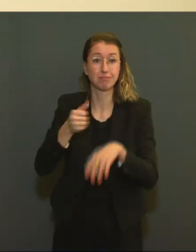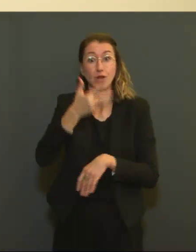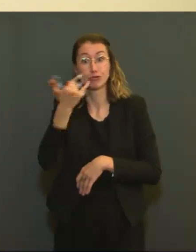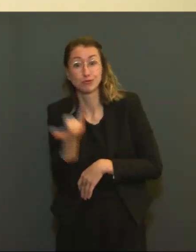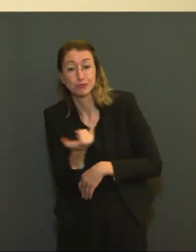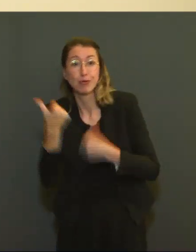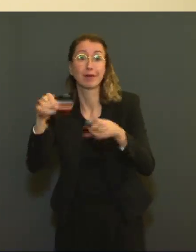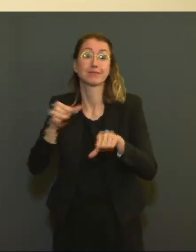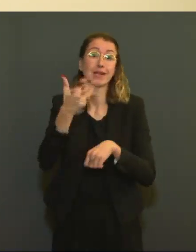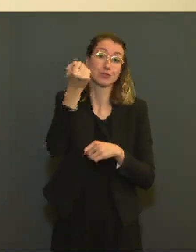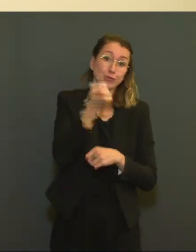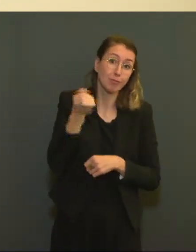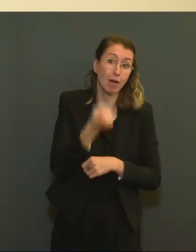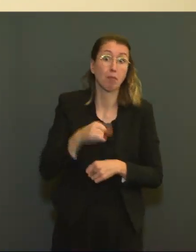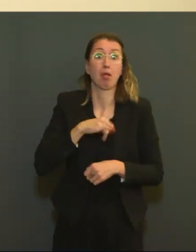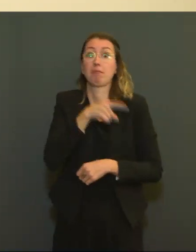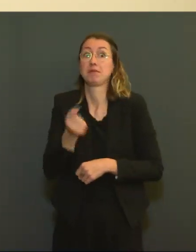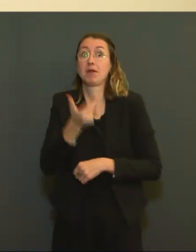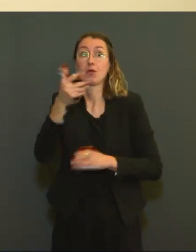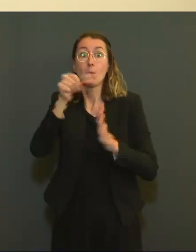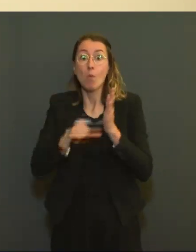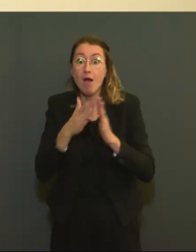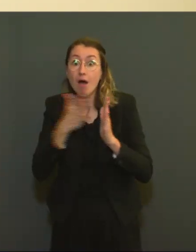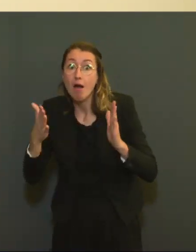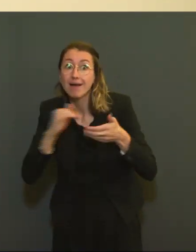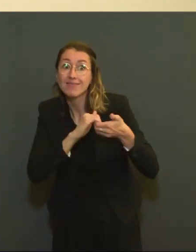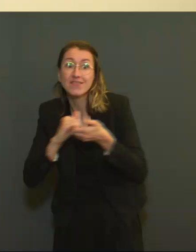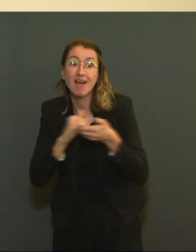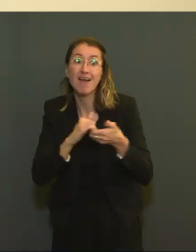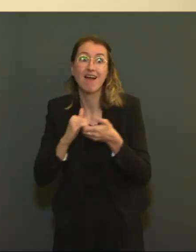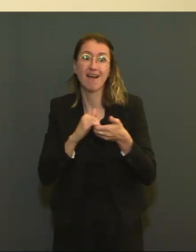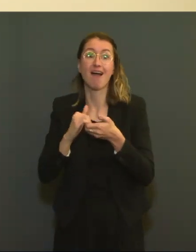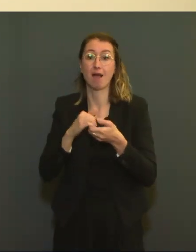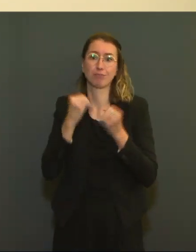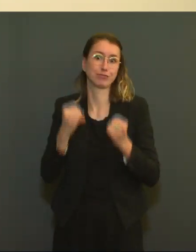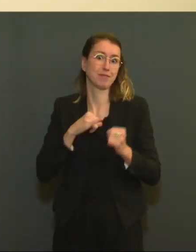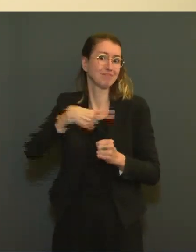hiver, éventuellement pour ceux qui ont une maison de campagne en Espagne ou éventuellement ceux qui